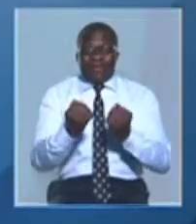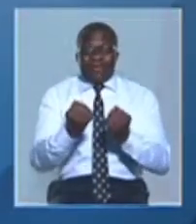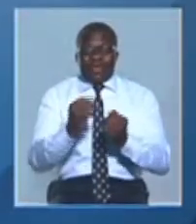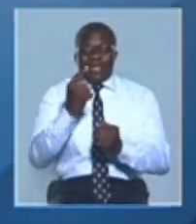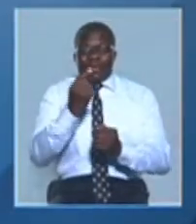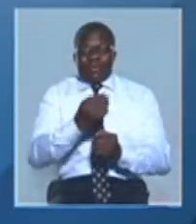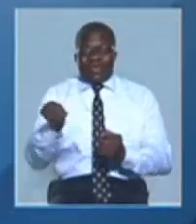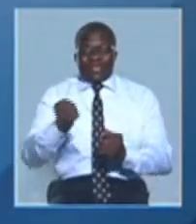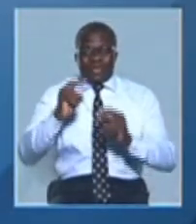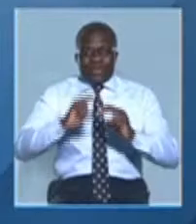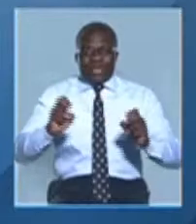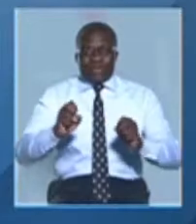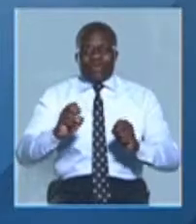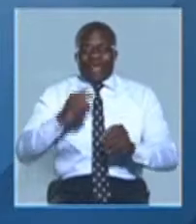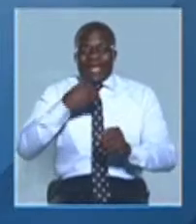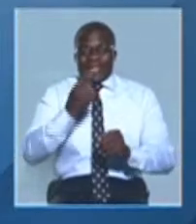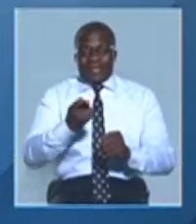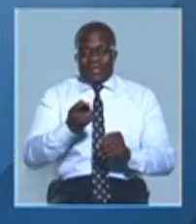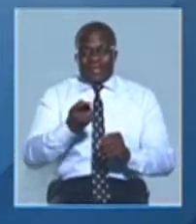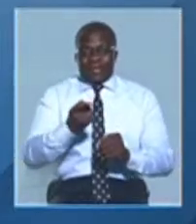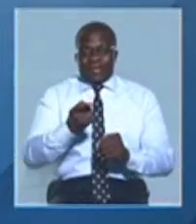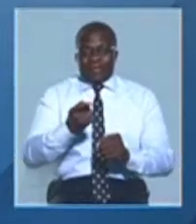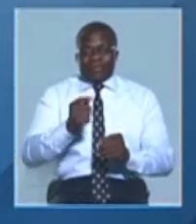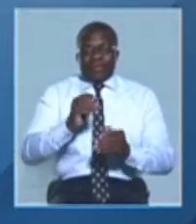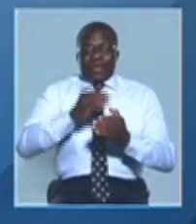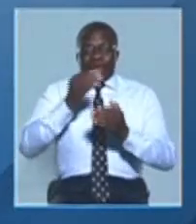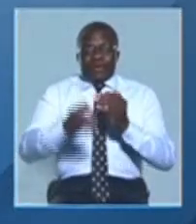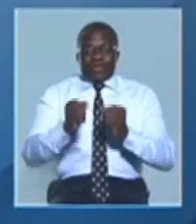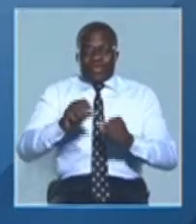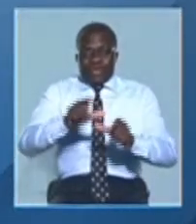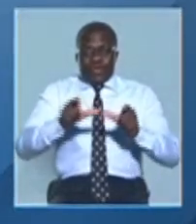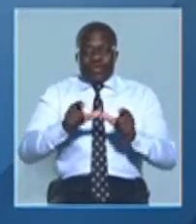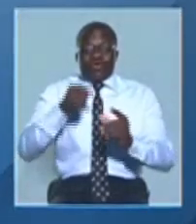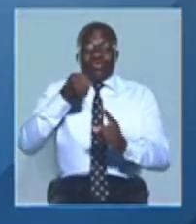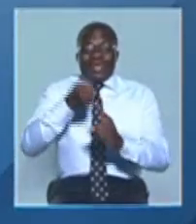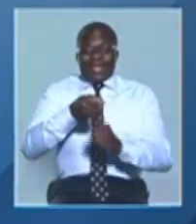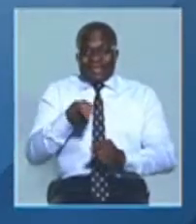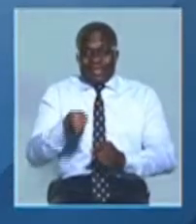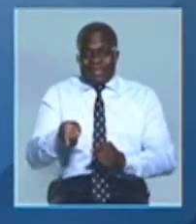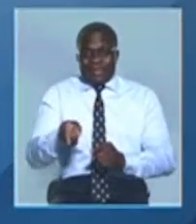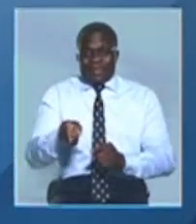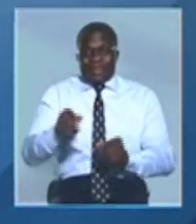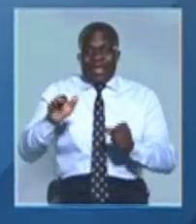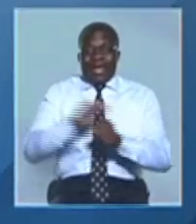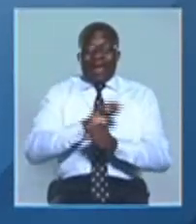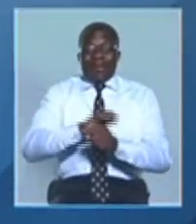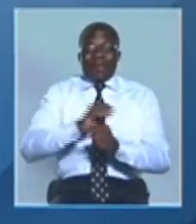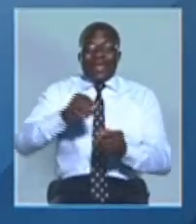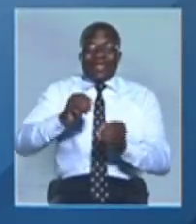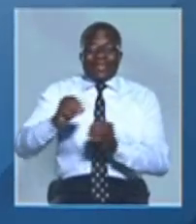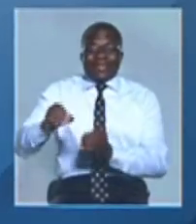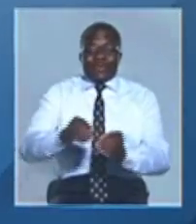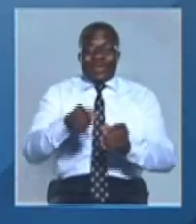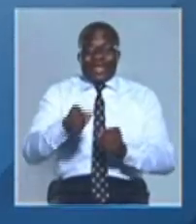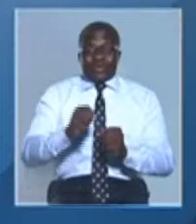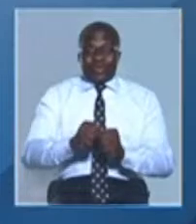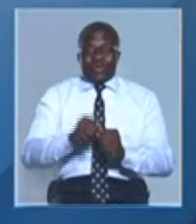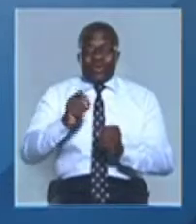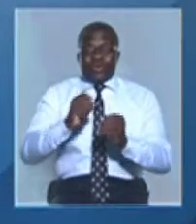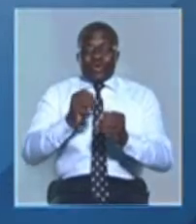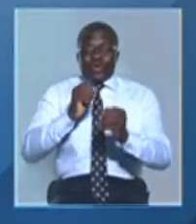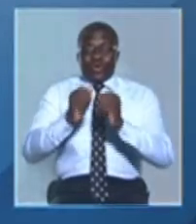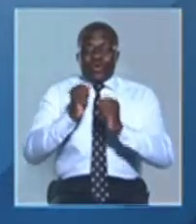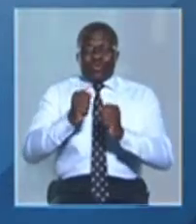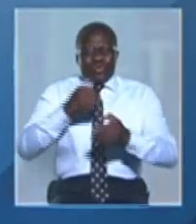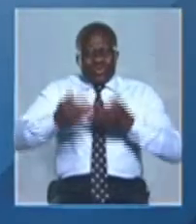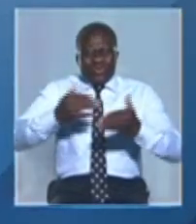premiers éléments d'analyse postulent. En considérant le lieu de l'accident, en pleine agglomération, que le bus